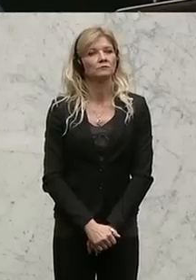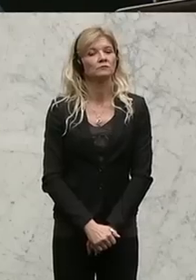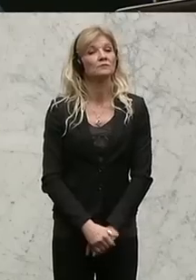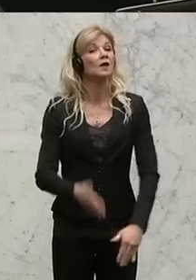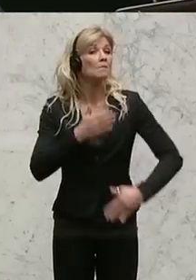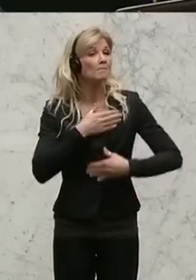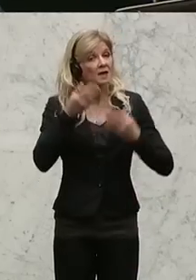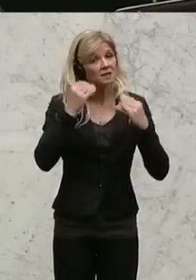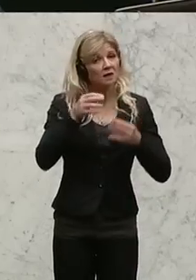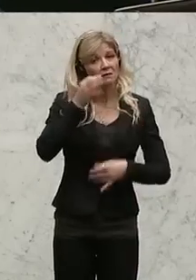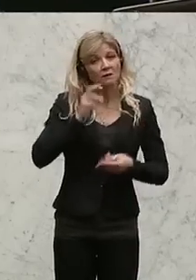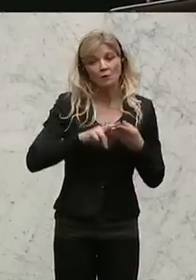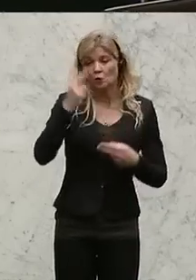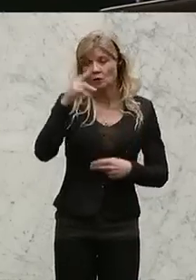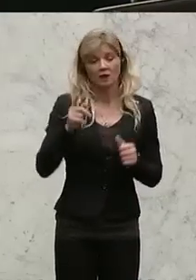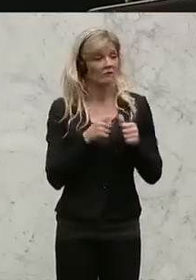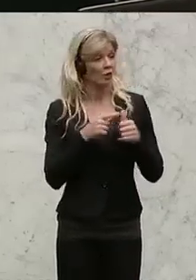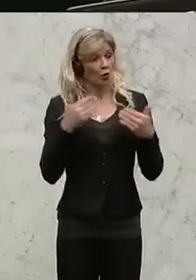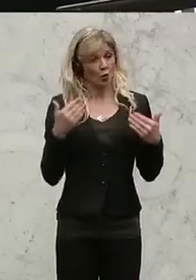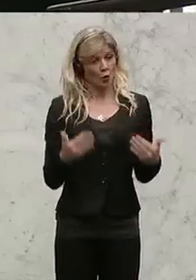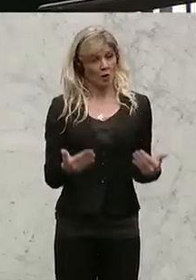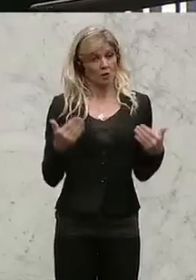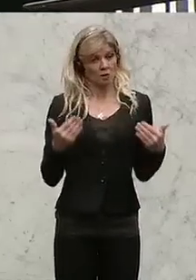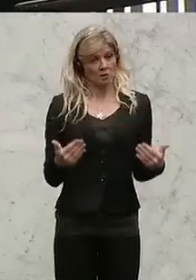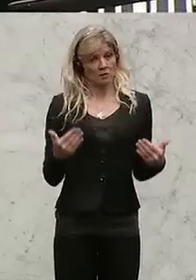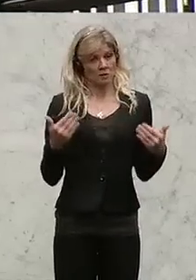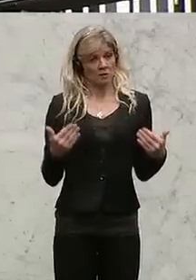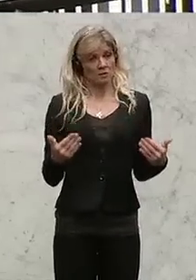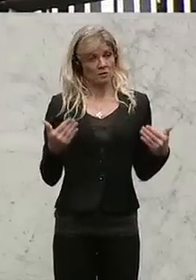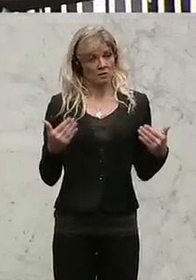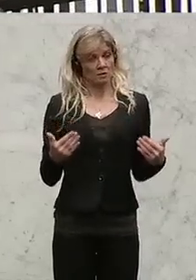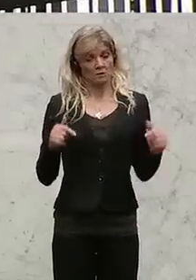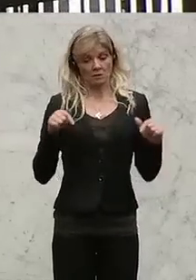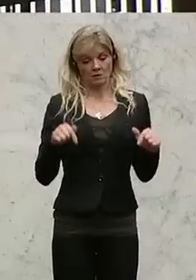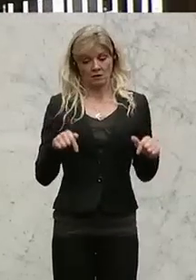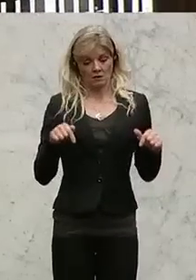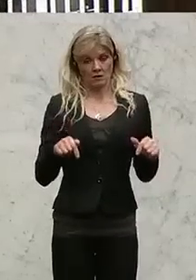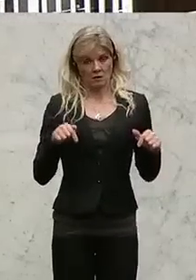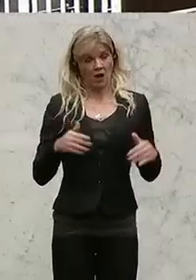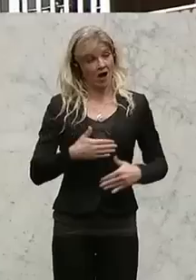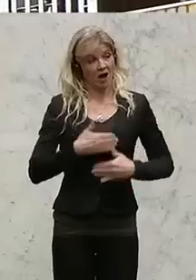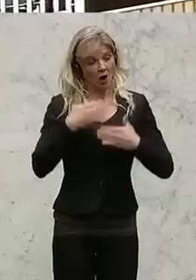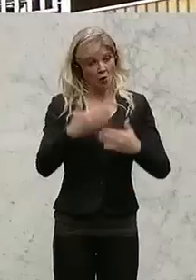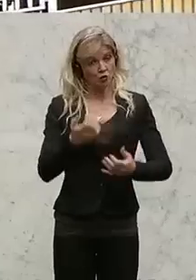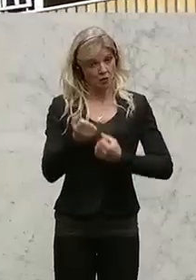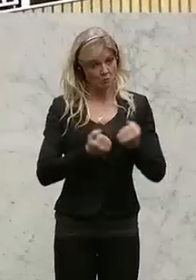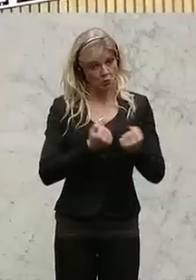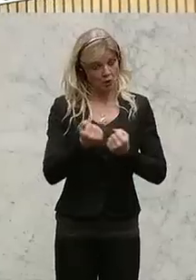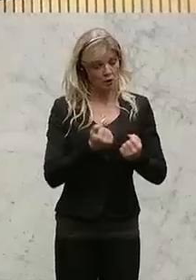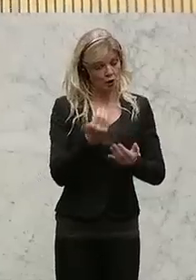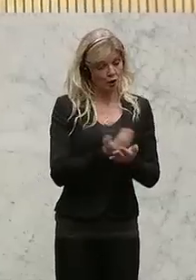Meine sehr geehrten Damen und Herren, wenn wir heute hier den außenpolitischen Bericht auch zu